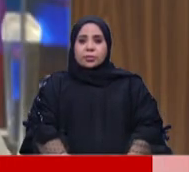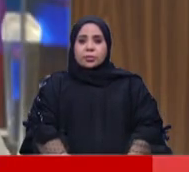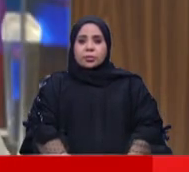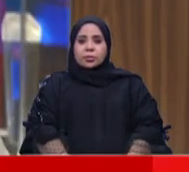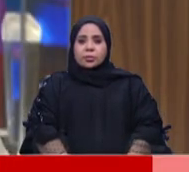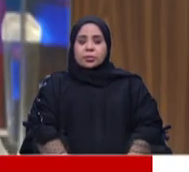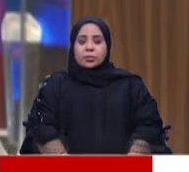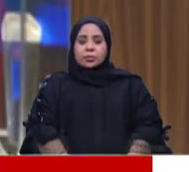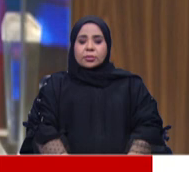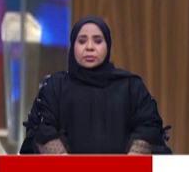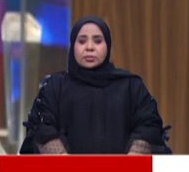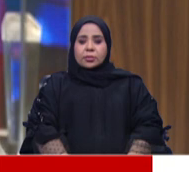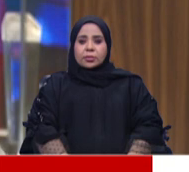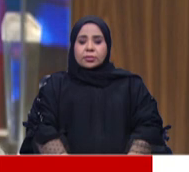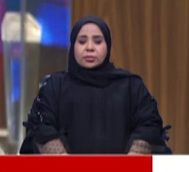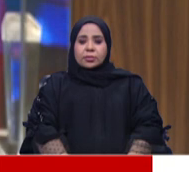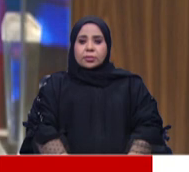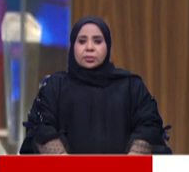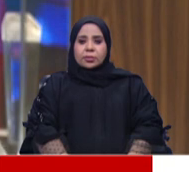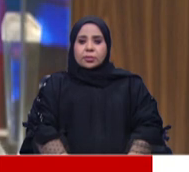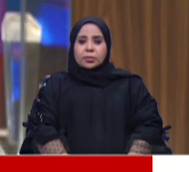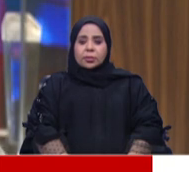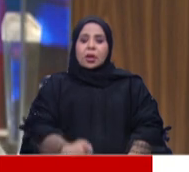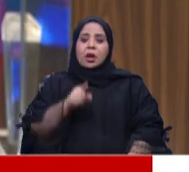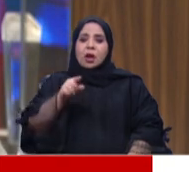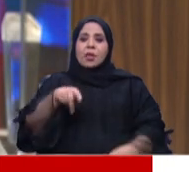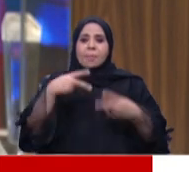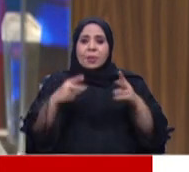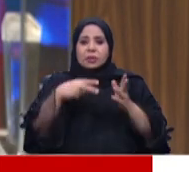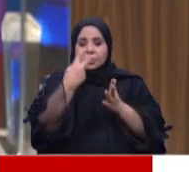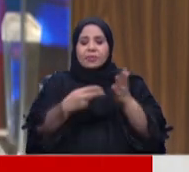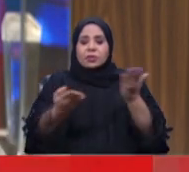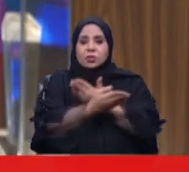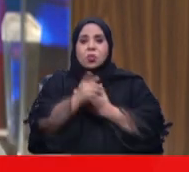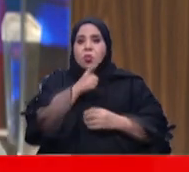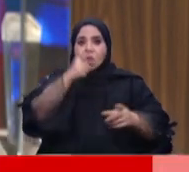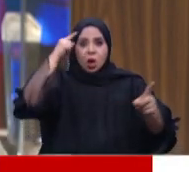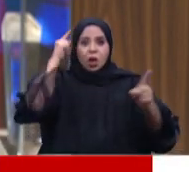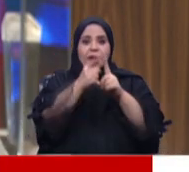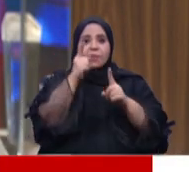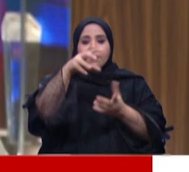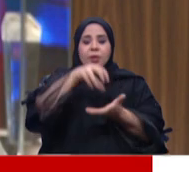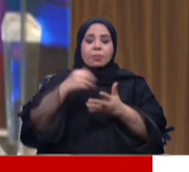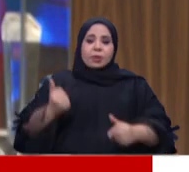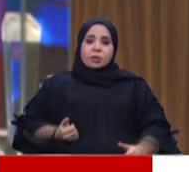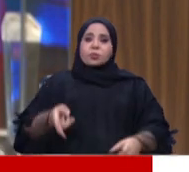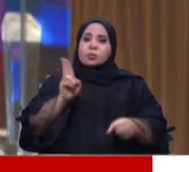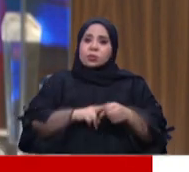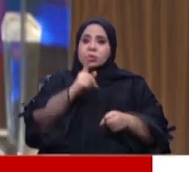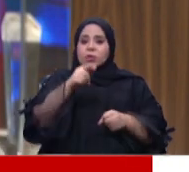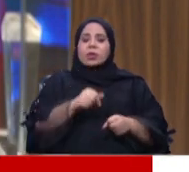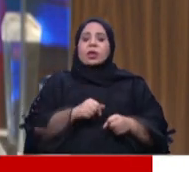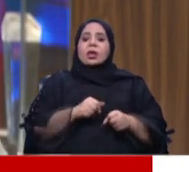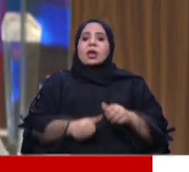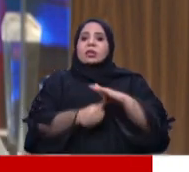طبعا توقيع الاتفاقية هذا اليوم يعتبر حدث تاريخي بالنسبة لمملكة البحرين وإدارة الفحص والمقاييس بالتعاون مع